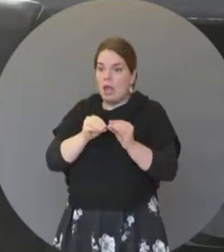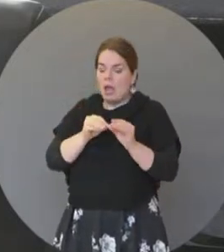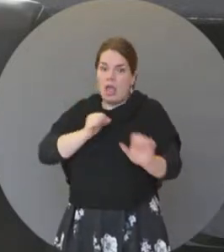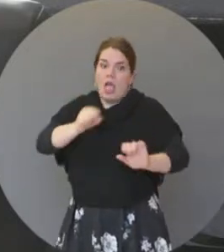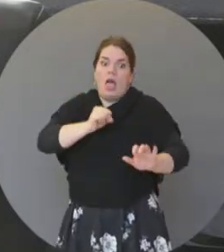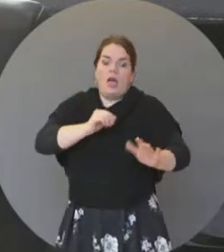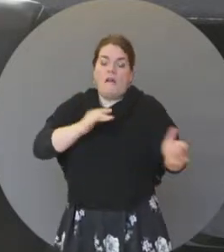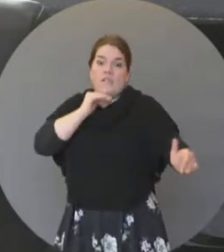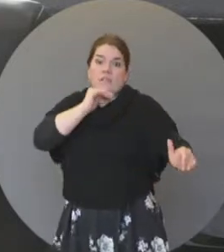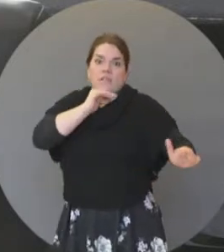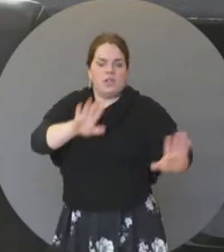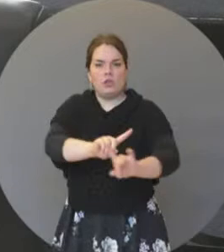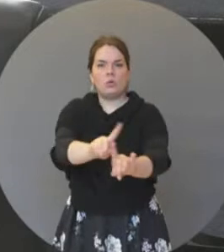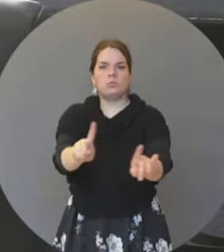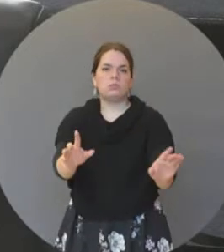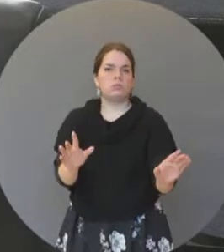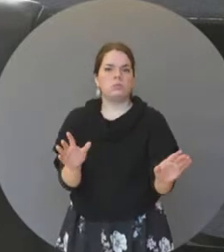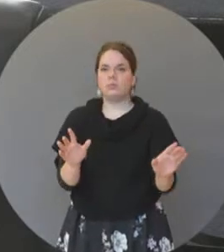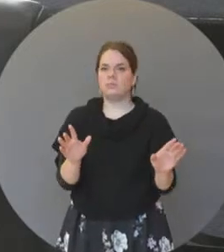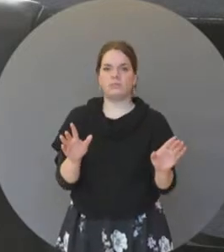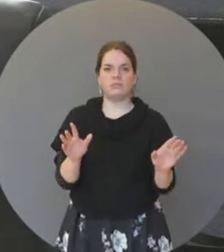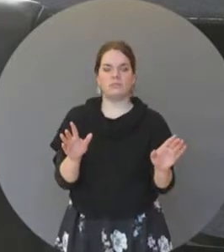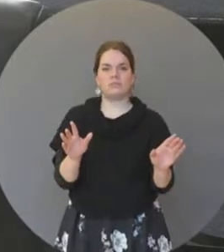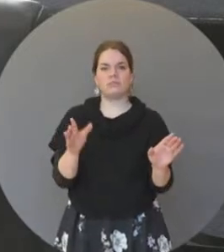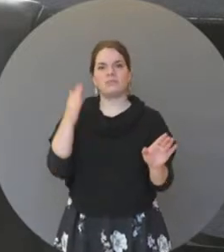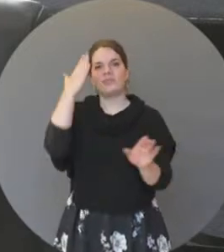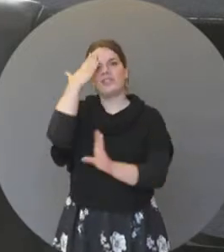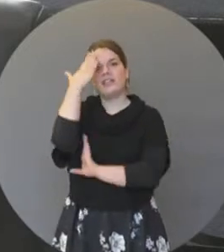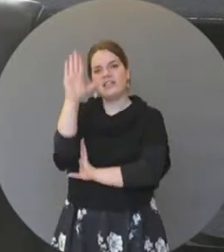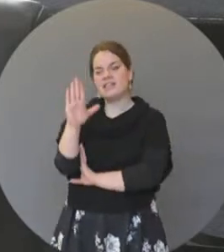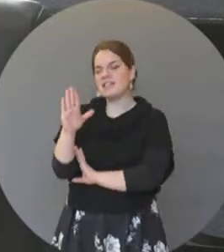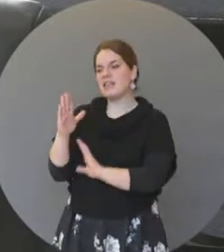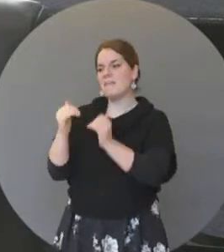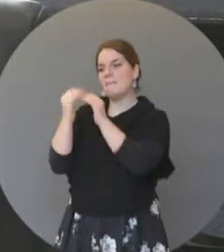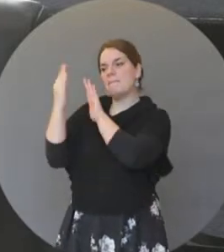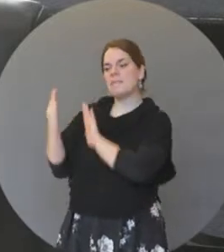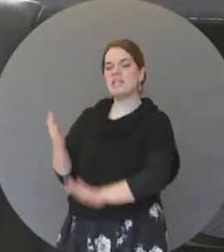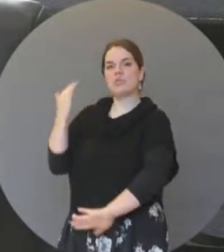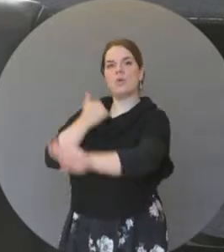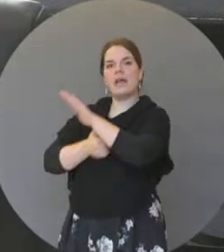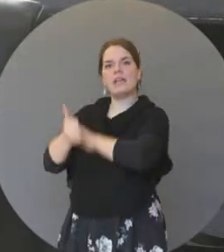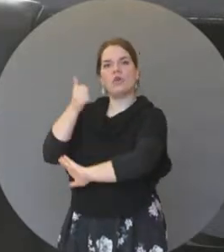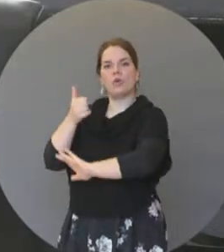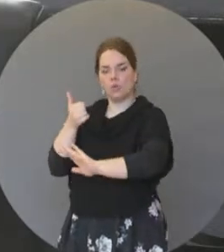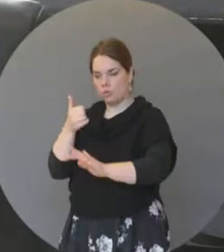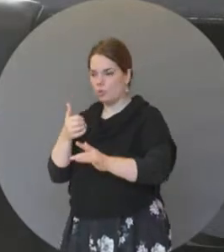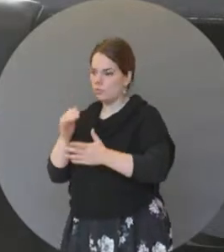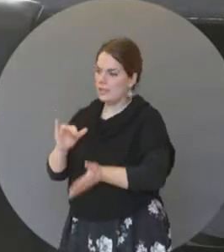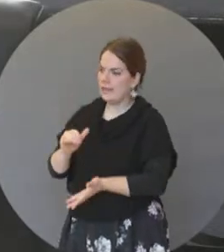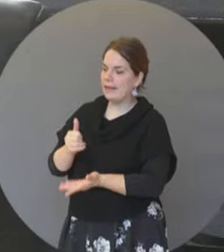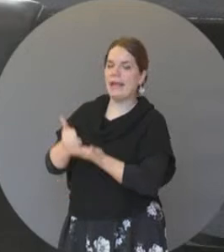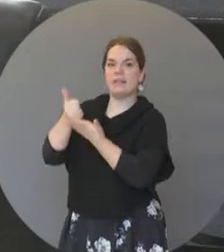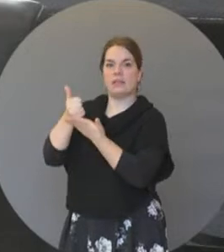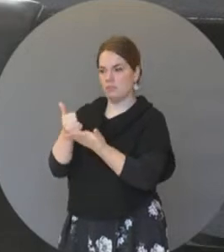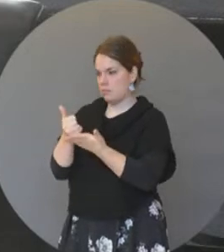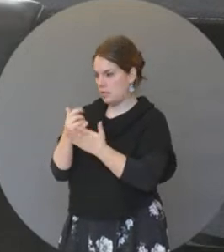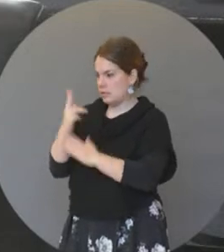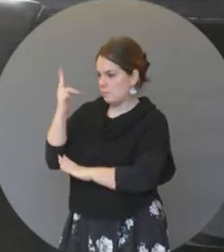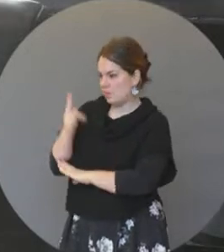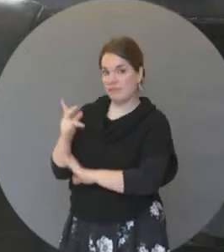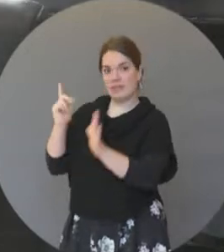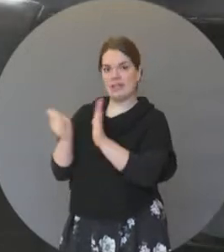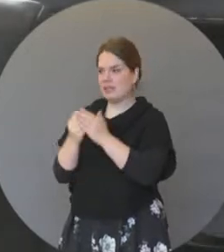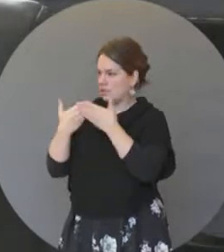j'ai bien compris que effectivement nous lancerons les maisons des aidants et l'autonomie quand nous serons prêts et c'est bien l'objet